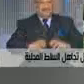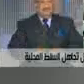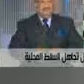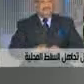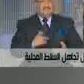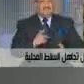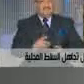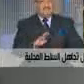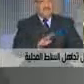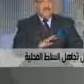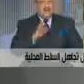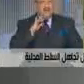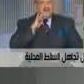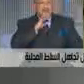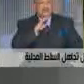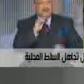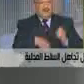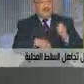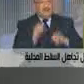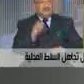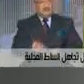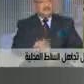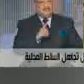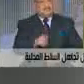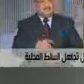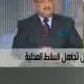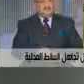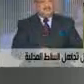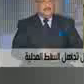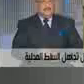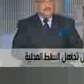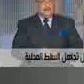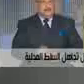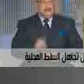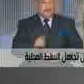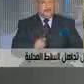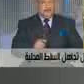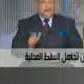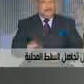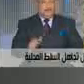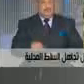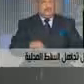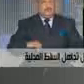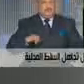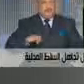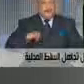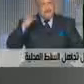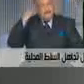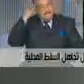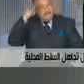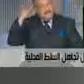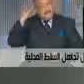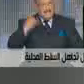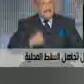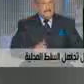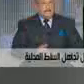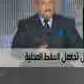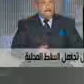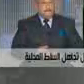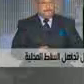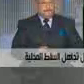النفايات، وجد فيها البعض إهدارا للمال العام دون أن تقدم فائدة ترجى. المصبات العشوائية ذا